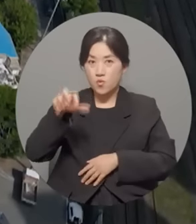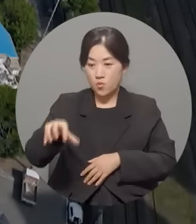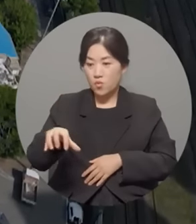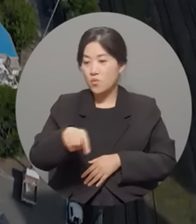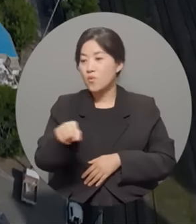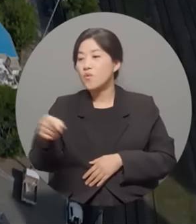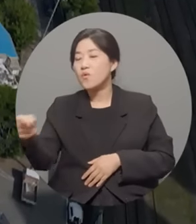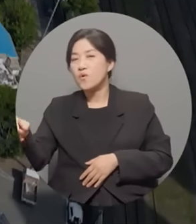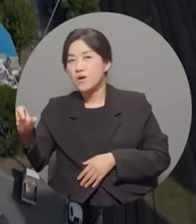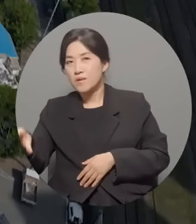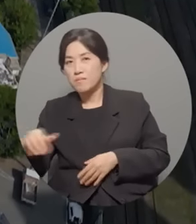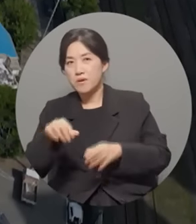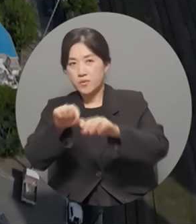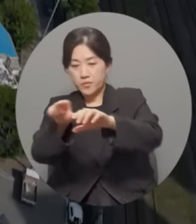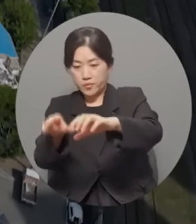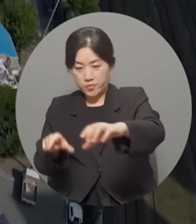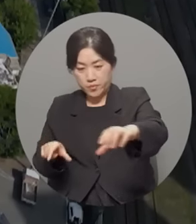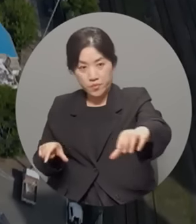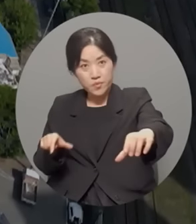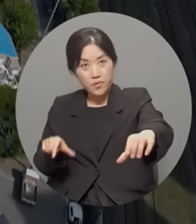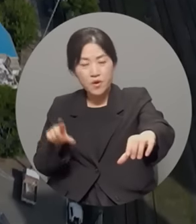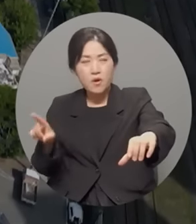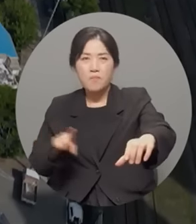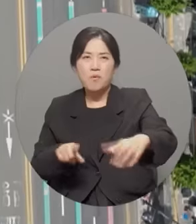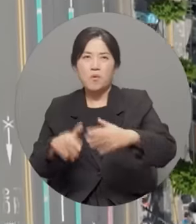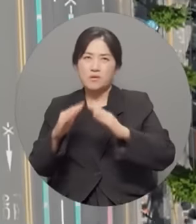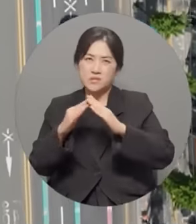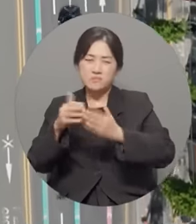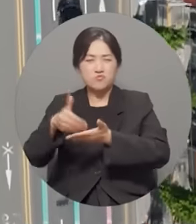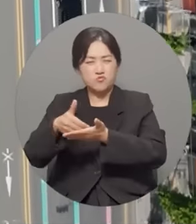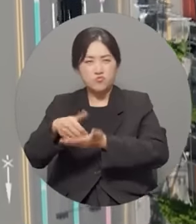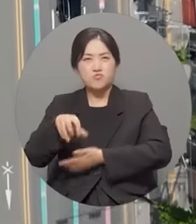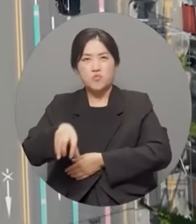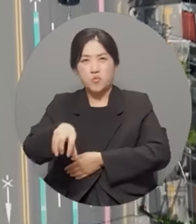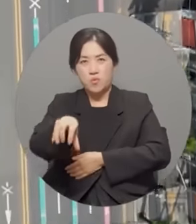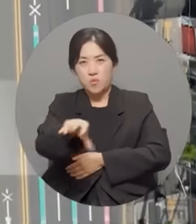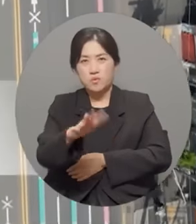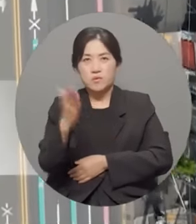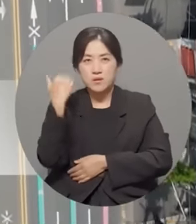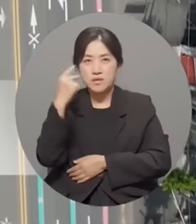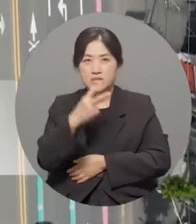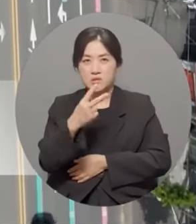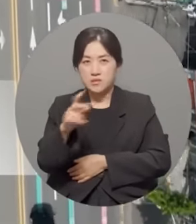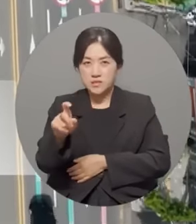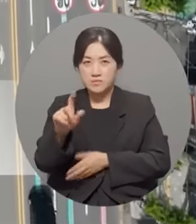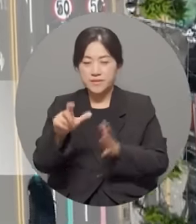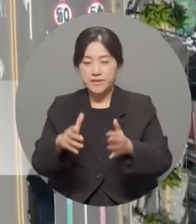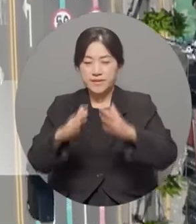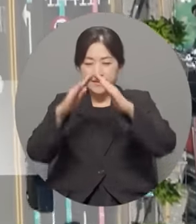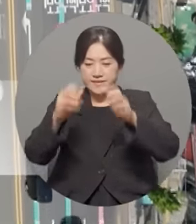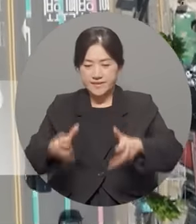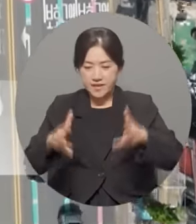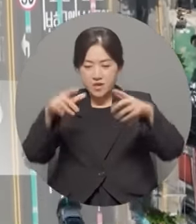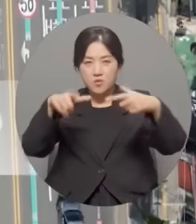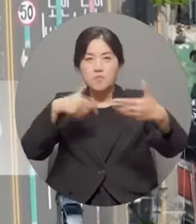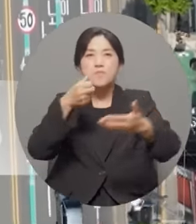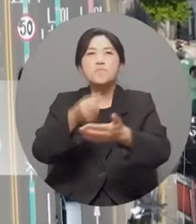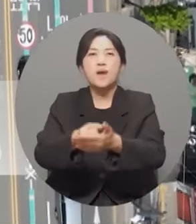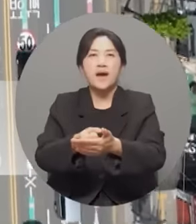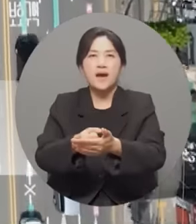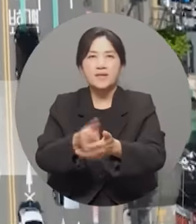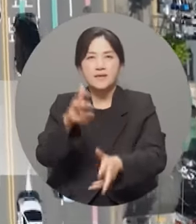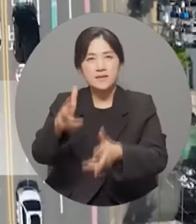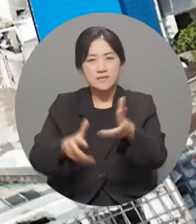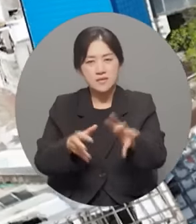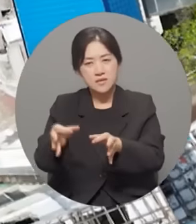옆으로 부메랑 모양의 오래된 주거지역이 보입니다. 역시 지난 2010년 재개발 구역으로 지정됐지만